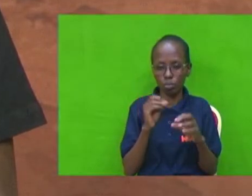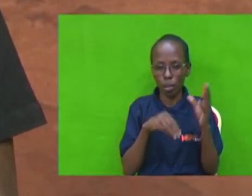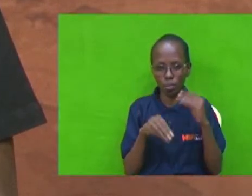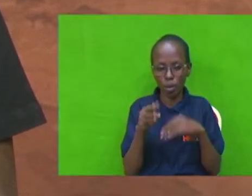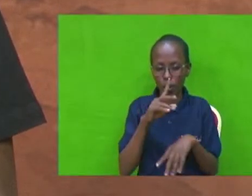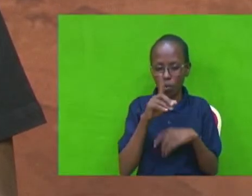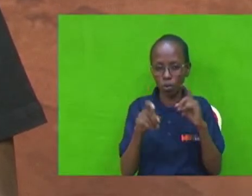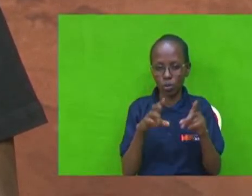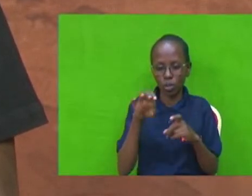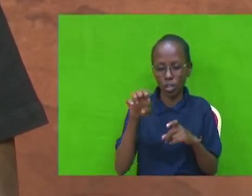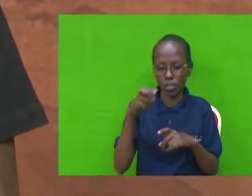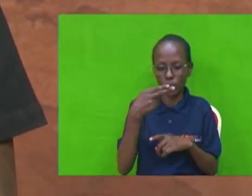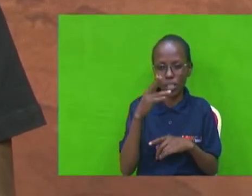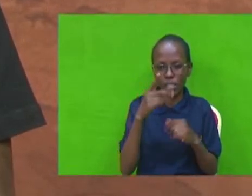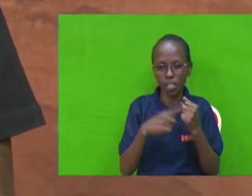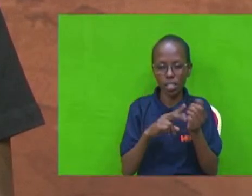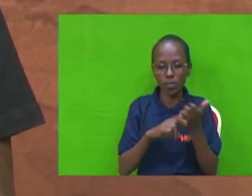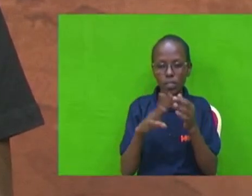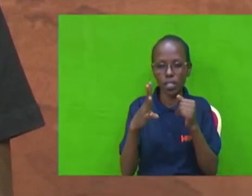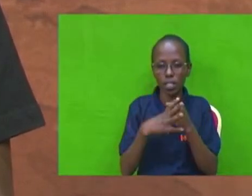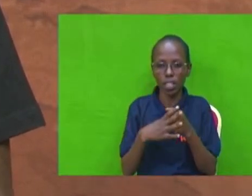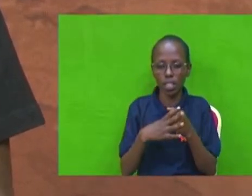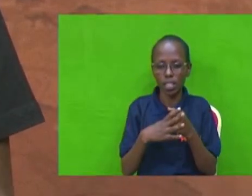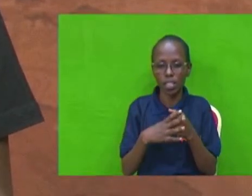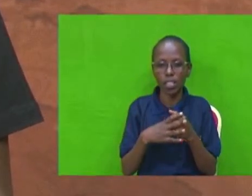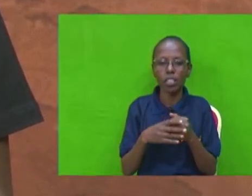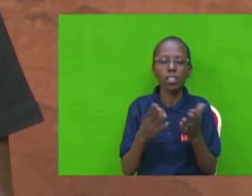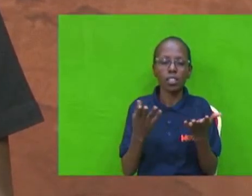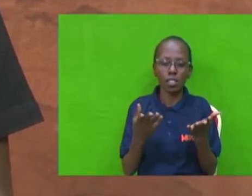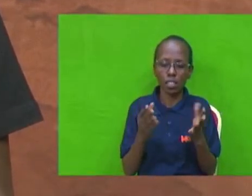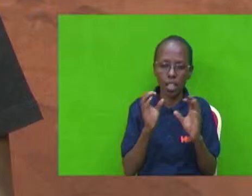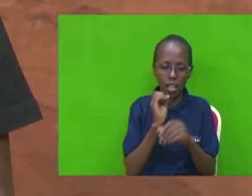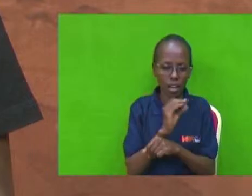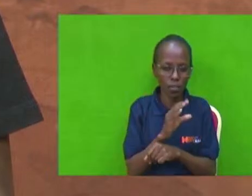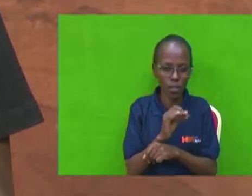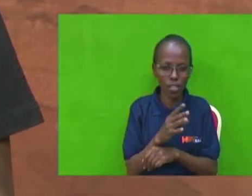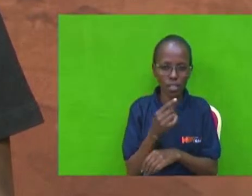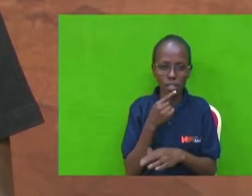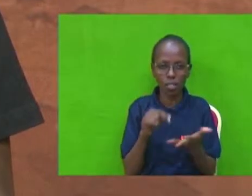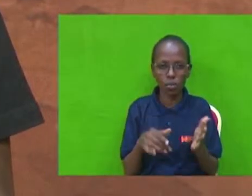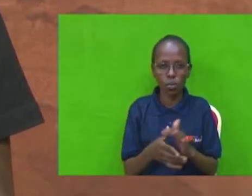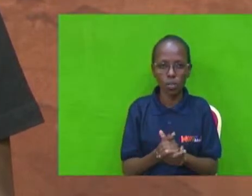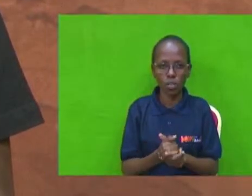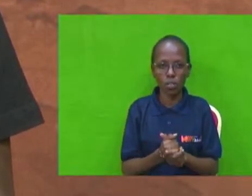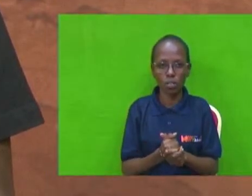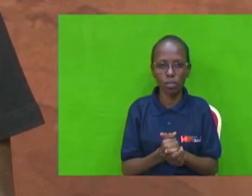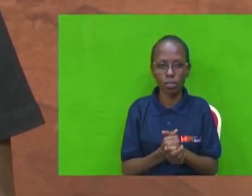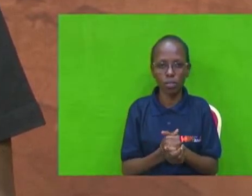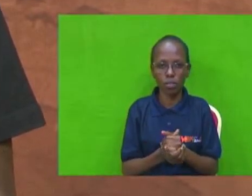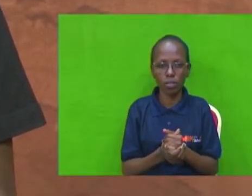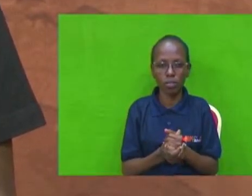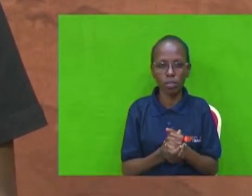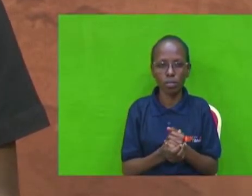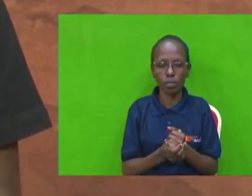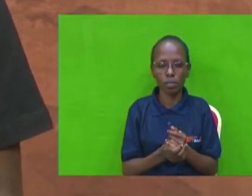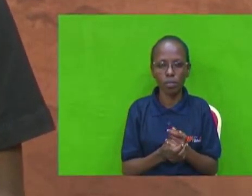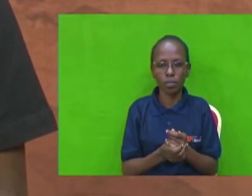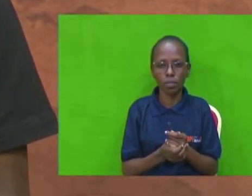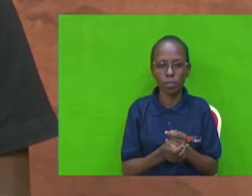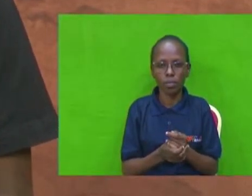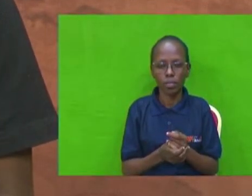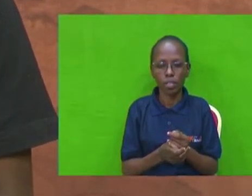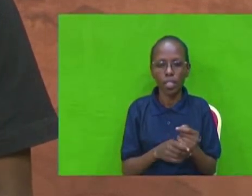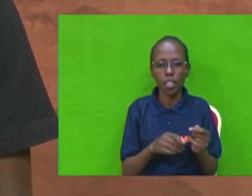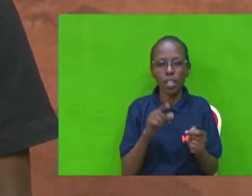6 fungu la 9. Sasa ni ushauri kwa mabwana. Inasema, mwalimu, na kibaridi kimeanza tena Nairobi. Nanyi